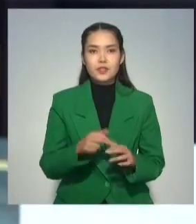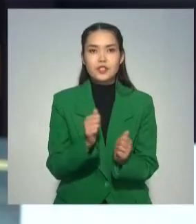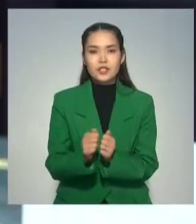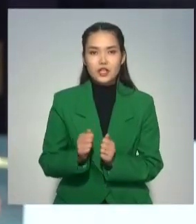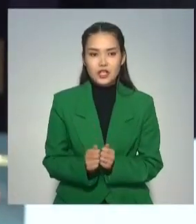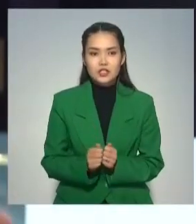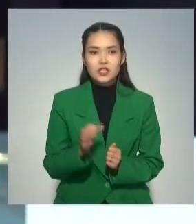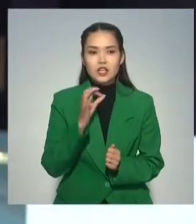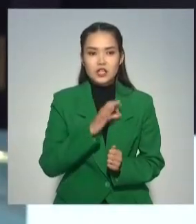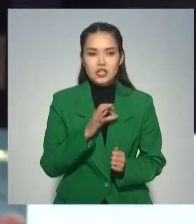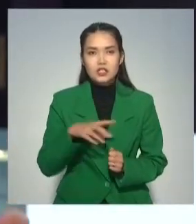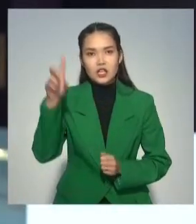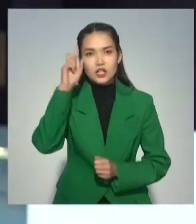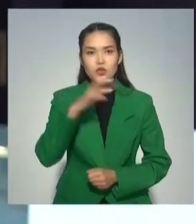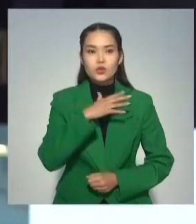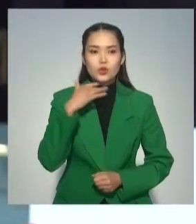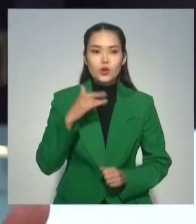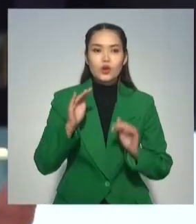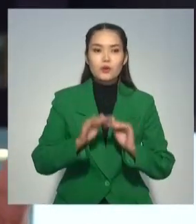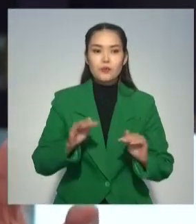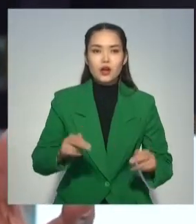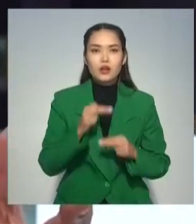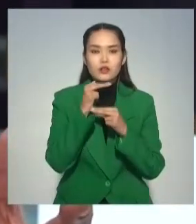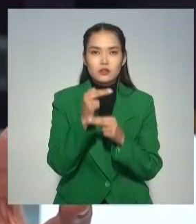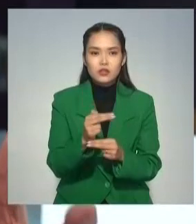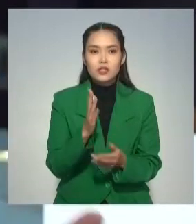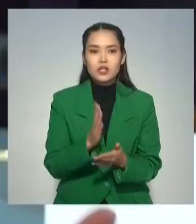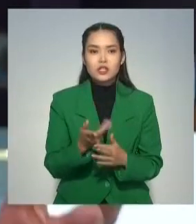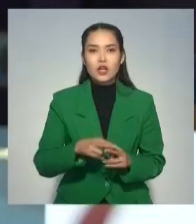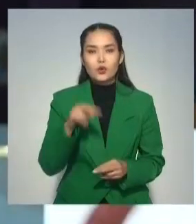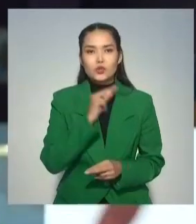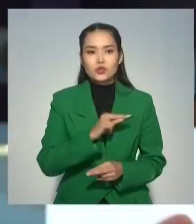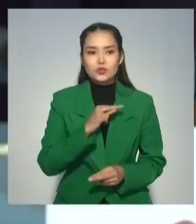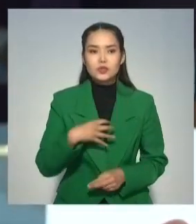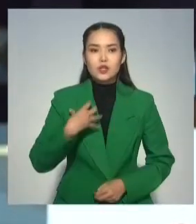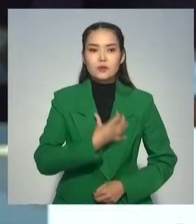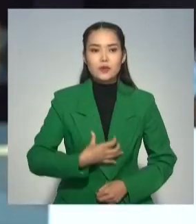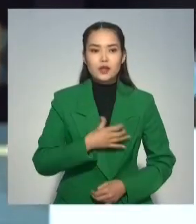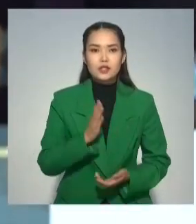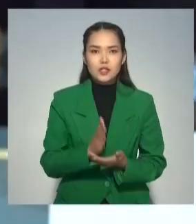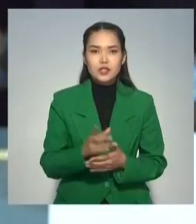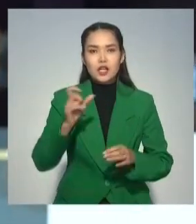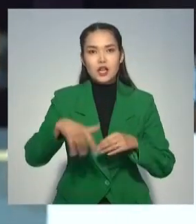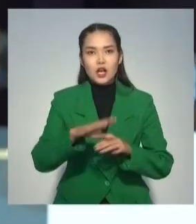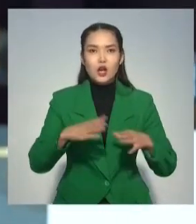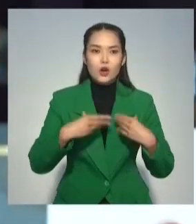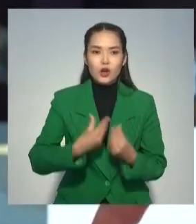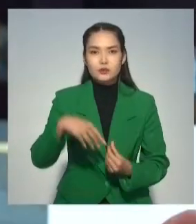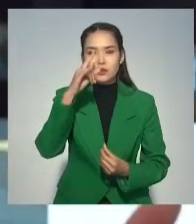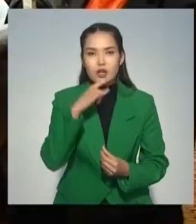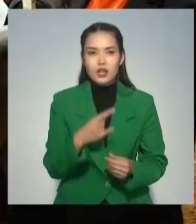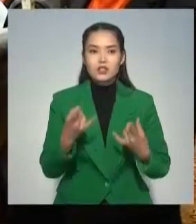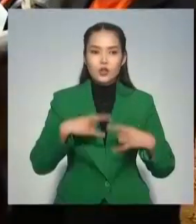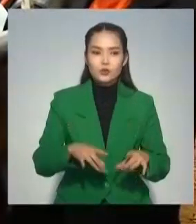матерям. Әрине, елімізде көп балалы аналарға көңіл бөлініп келеді. Бұл істі жетілдіре түсуіміз маңызды. Жалпы отбасы қазақ қоғамының